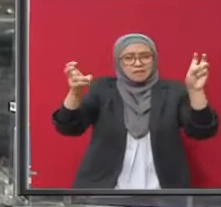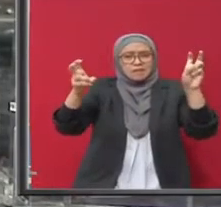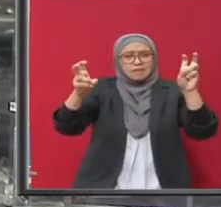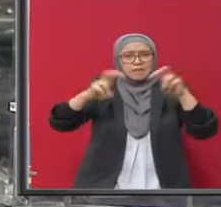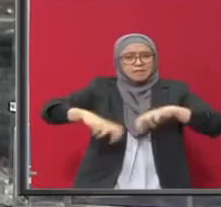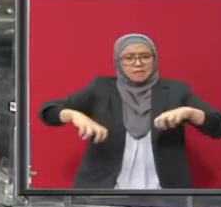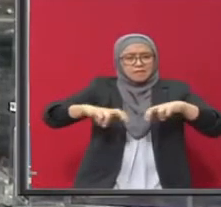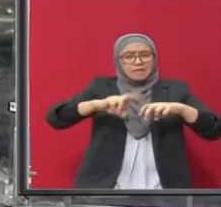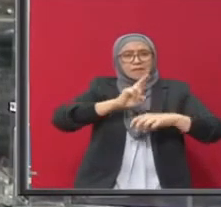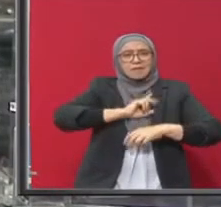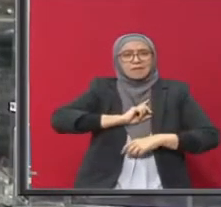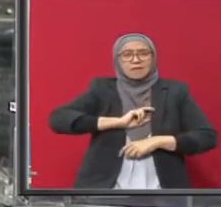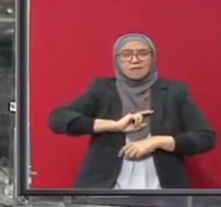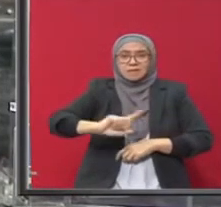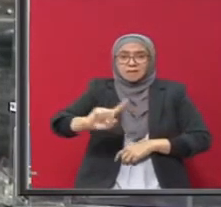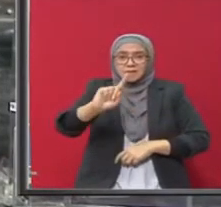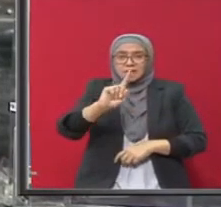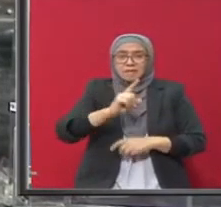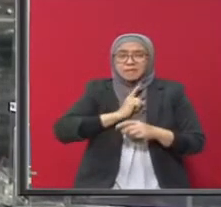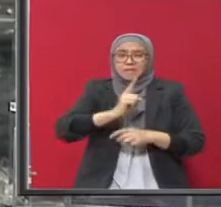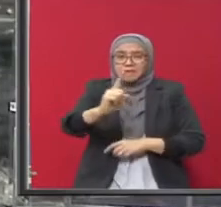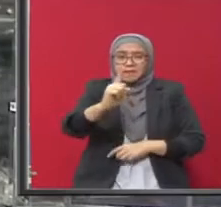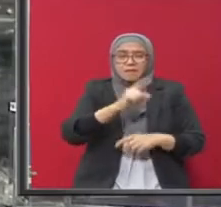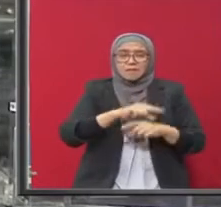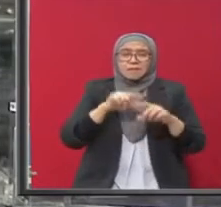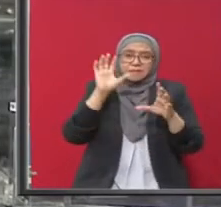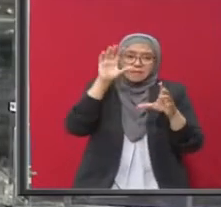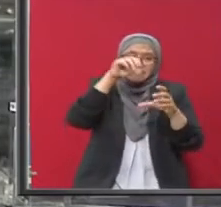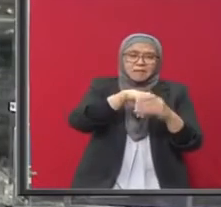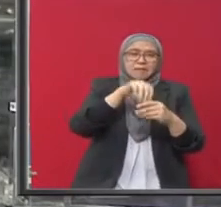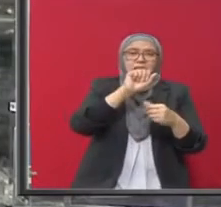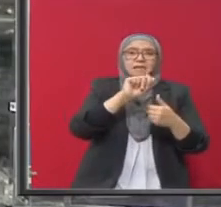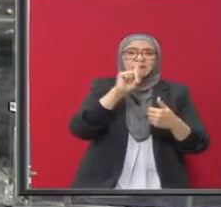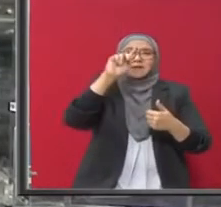merangkumi akidah, syariat, akhlak di institusi pengajian tinggi.